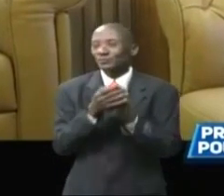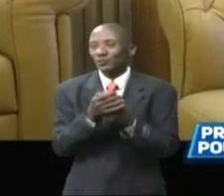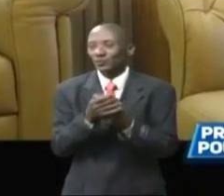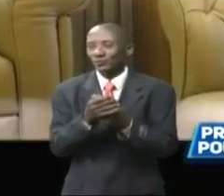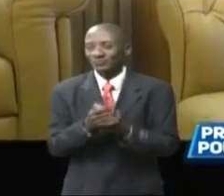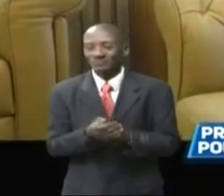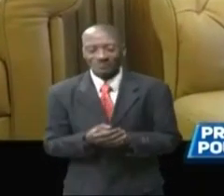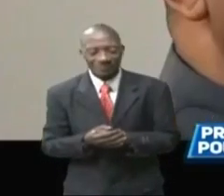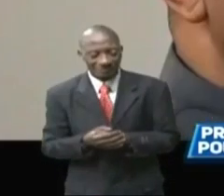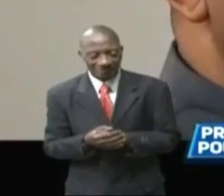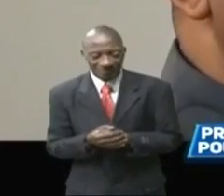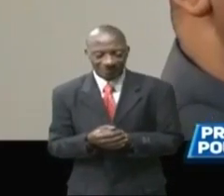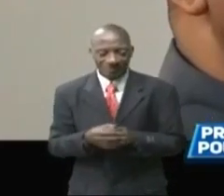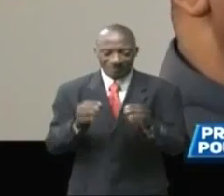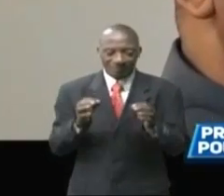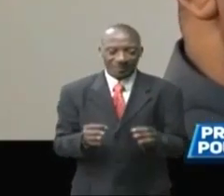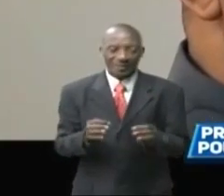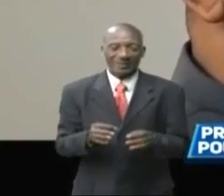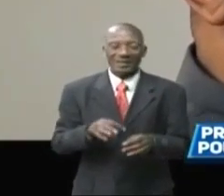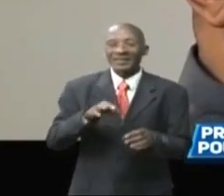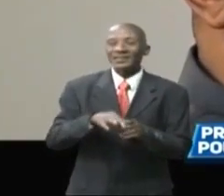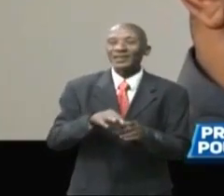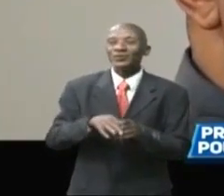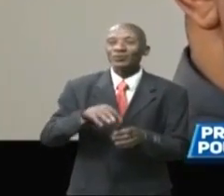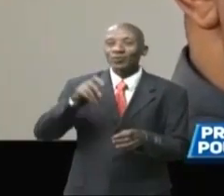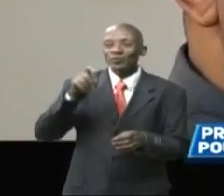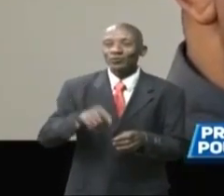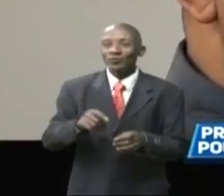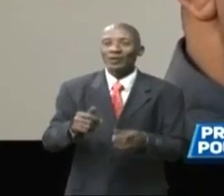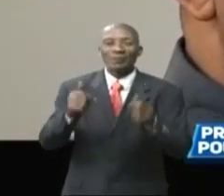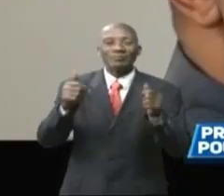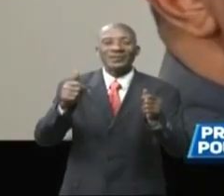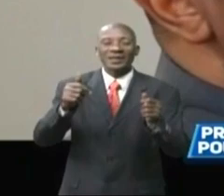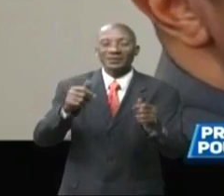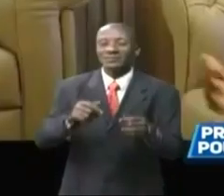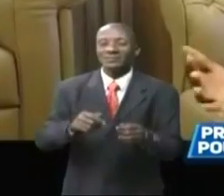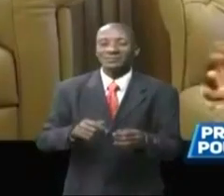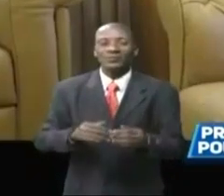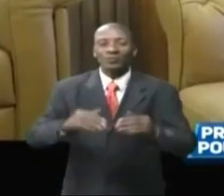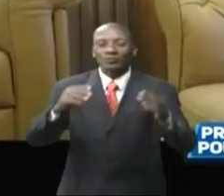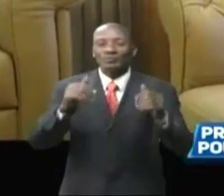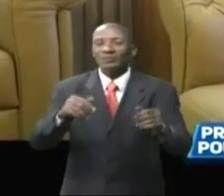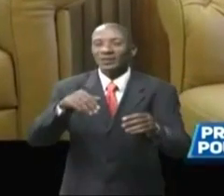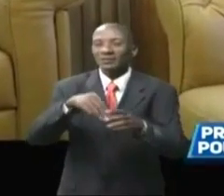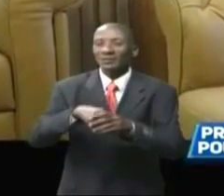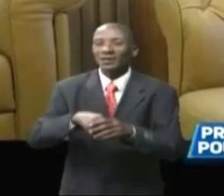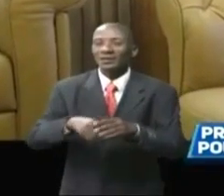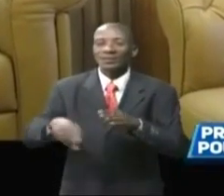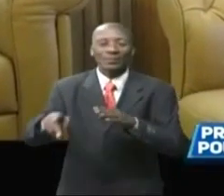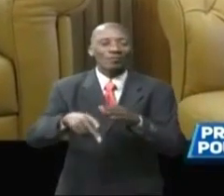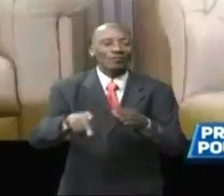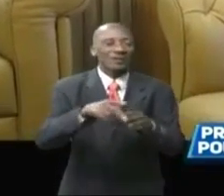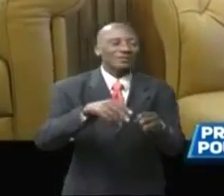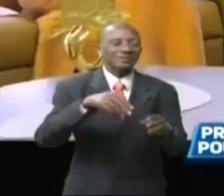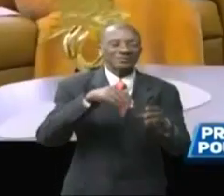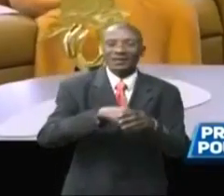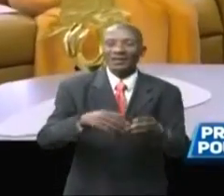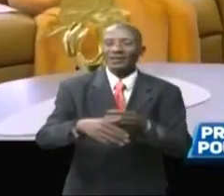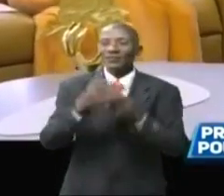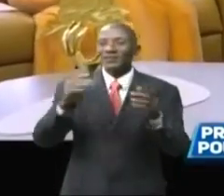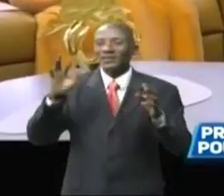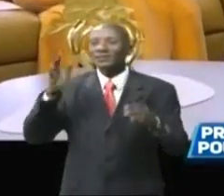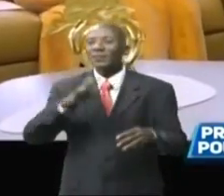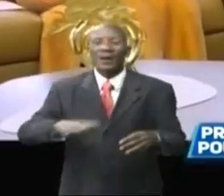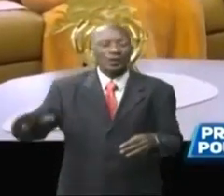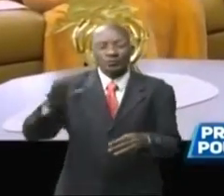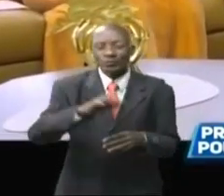l'Union africaine en RDC sur le processus électoral, notamment sur l'envoi d'une mission d'observation électorale sollicitée par